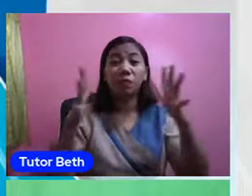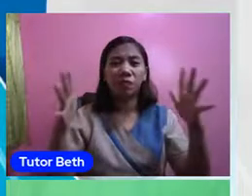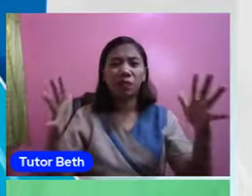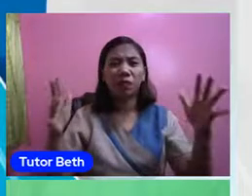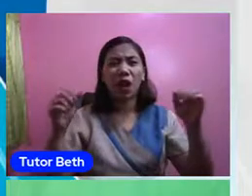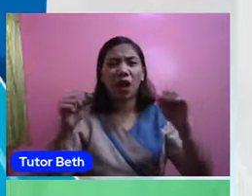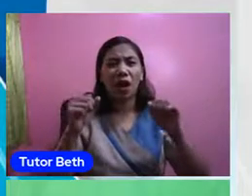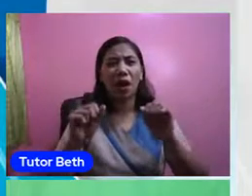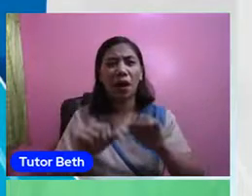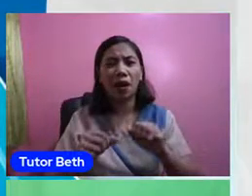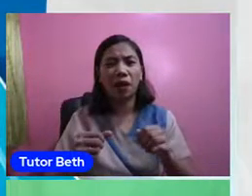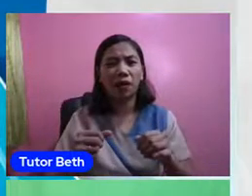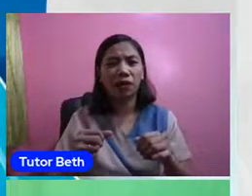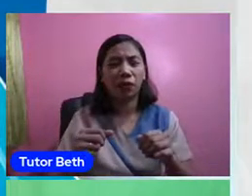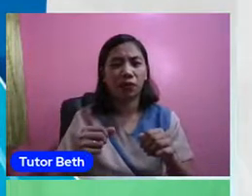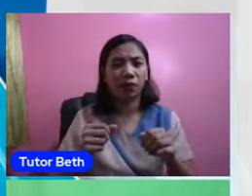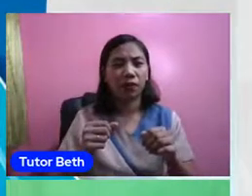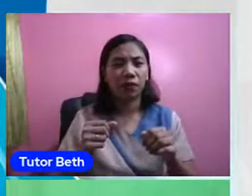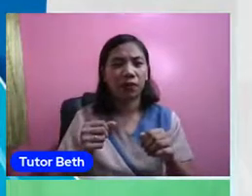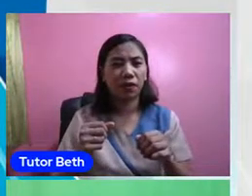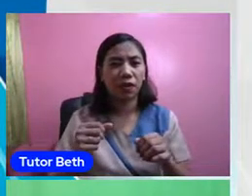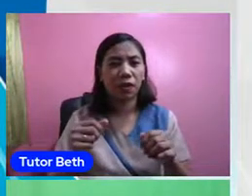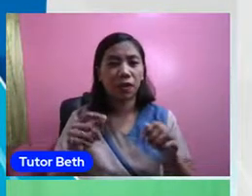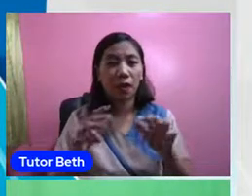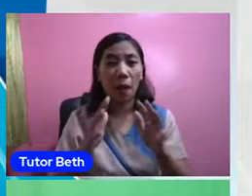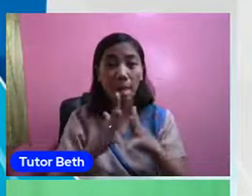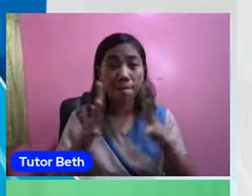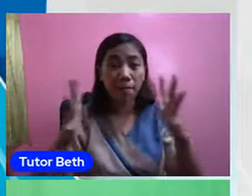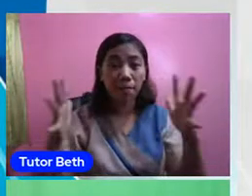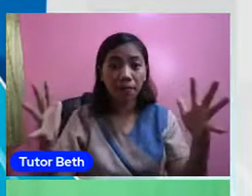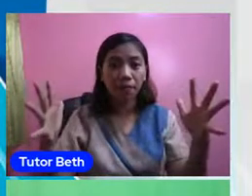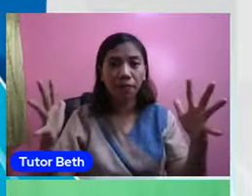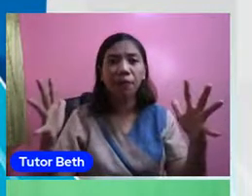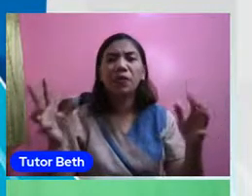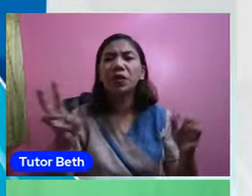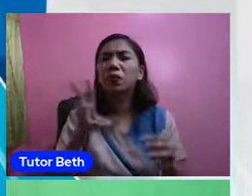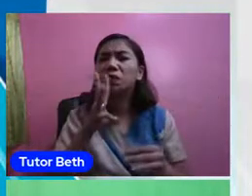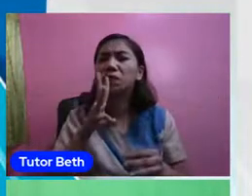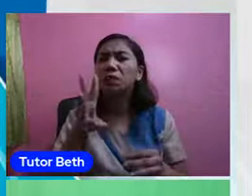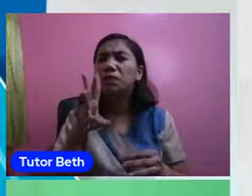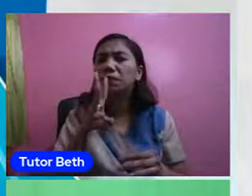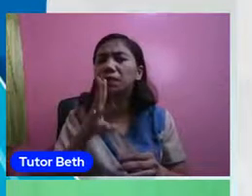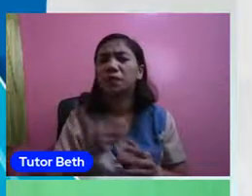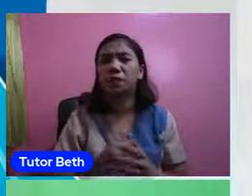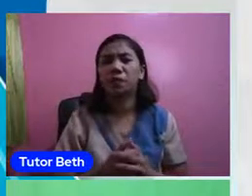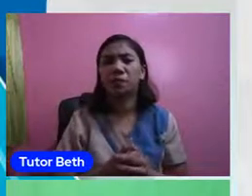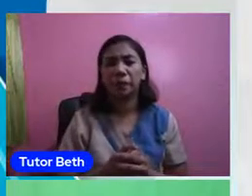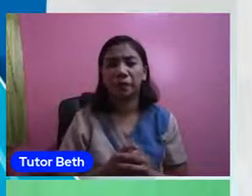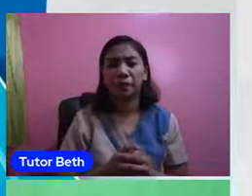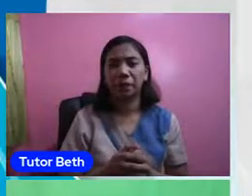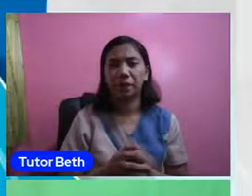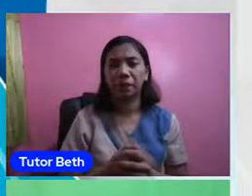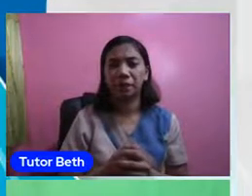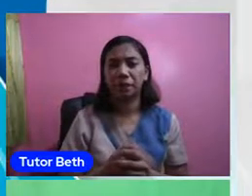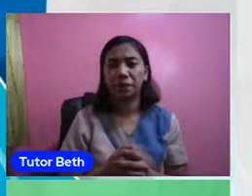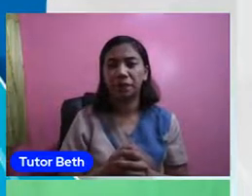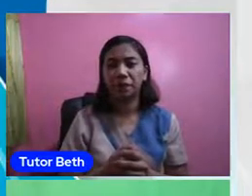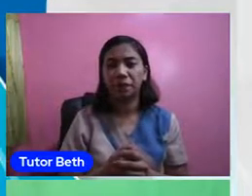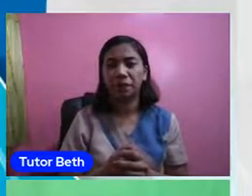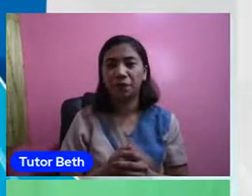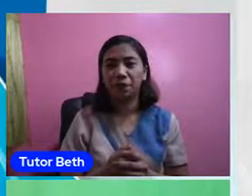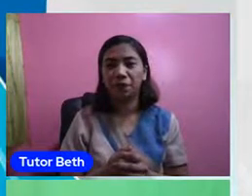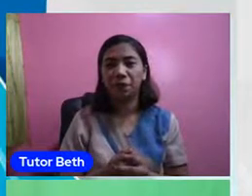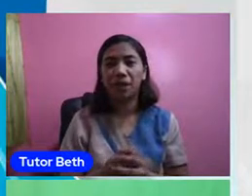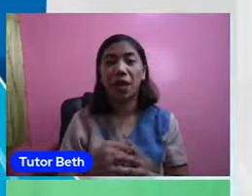niya na katubigan. Ano kaya yan? Sabi ni Dondi